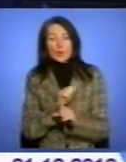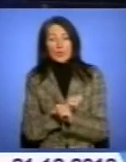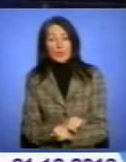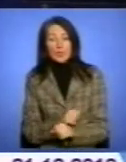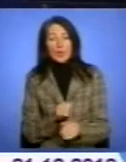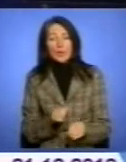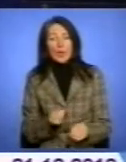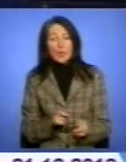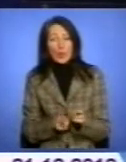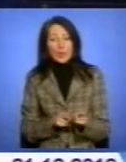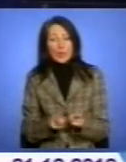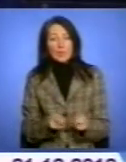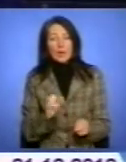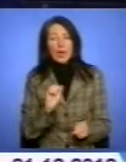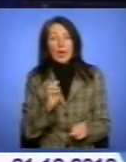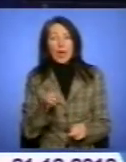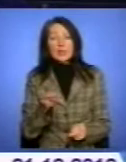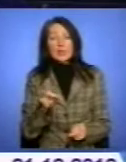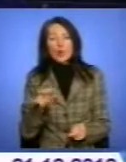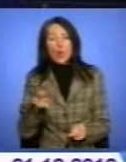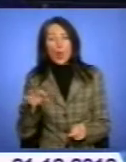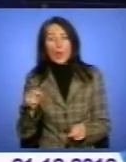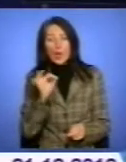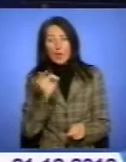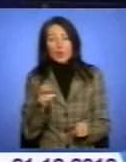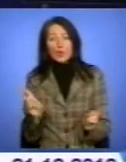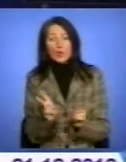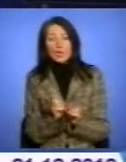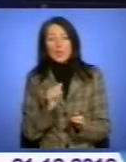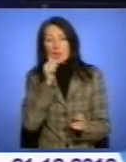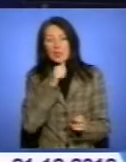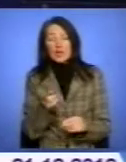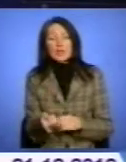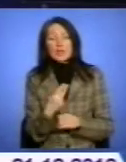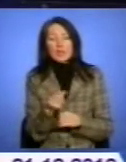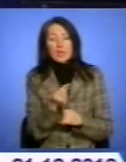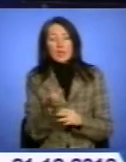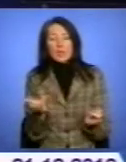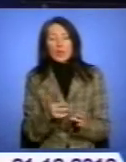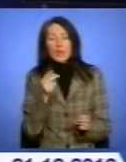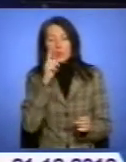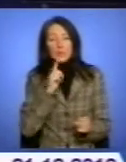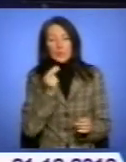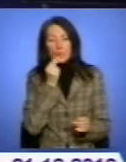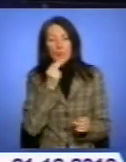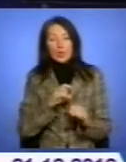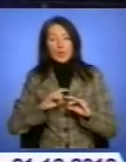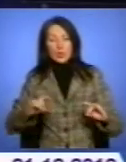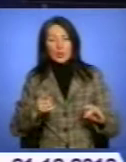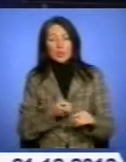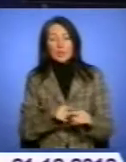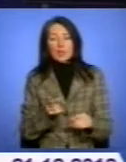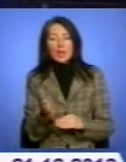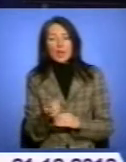Астрологи кажуть, зустрічати рік змії слід з делікатесами на столі, адже ця рептилія любить розкіш. У святкове меню рекомендують